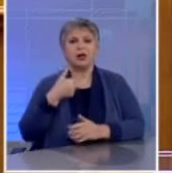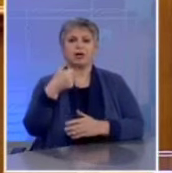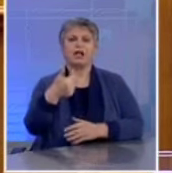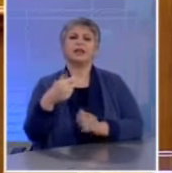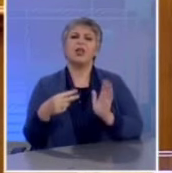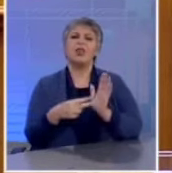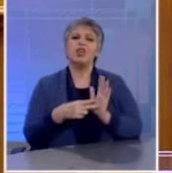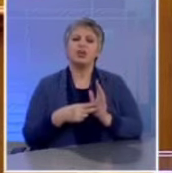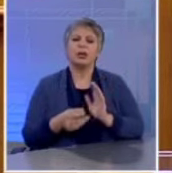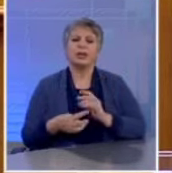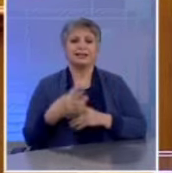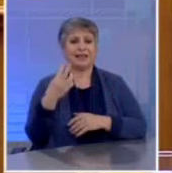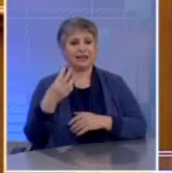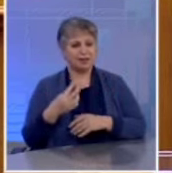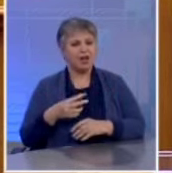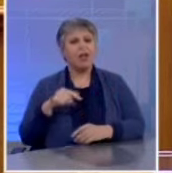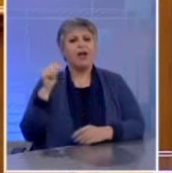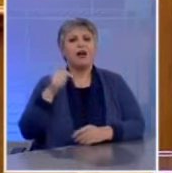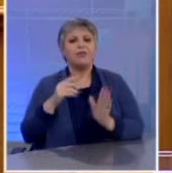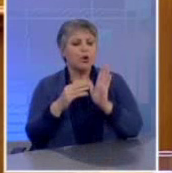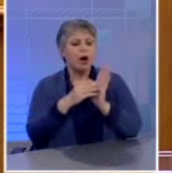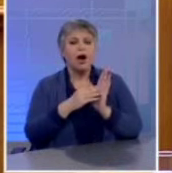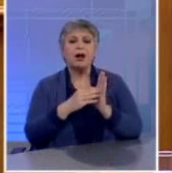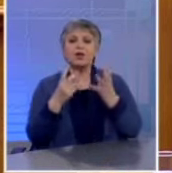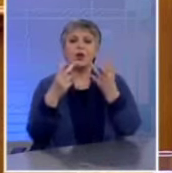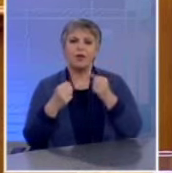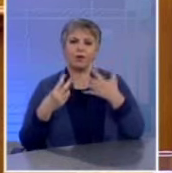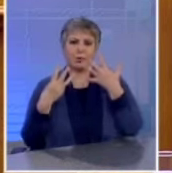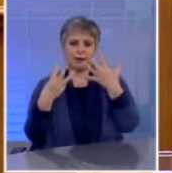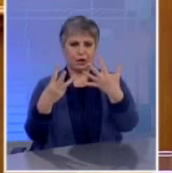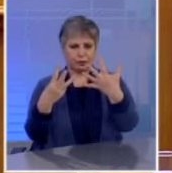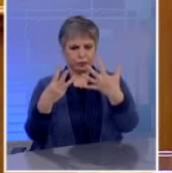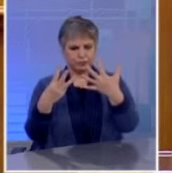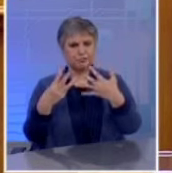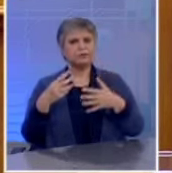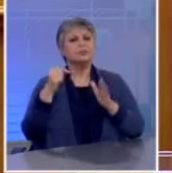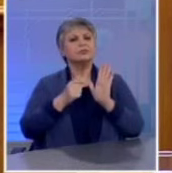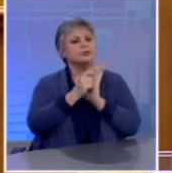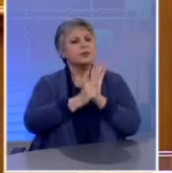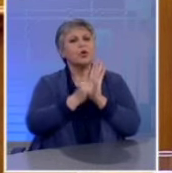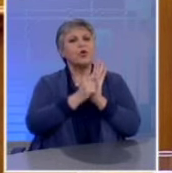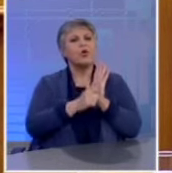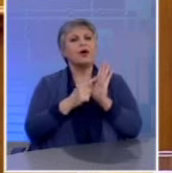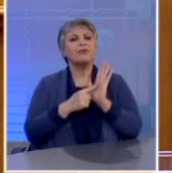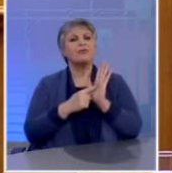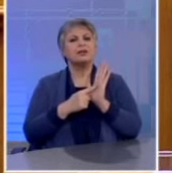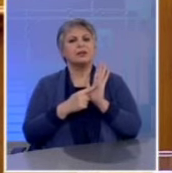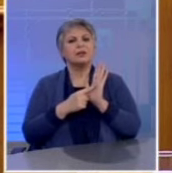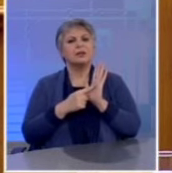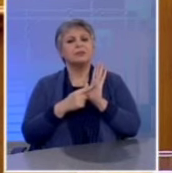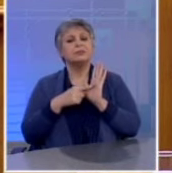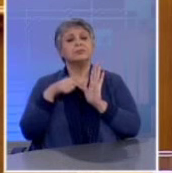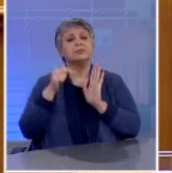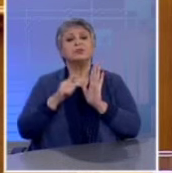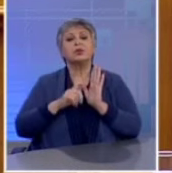και συγκεκριμένα το άρθρο 78, στο οποίο ορίζεται ότι απαλλάσσονται από